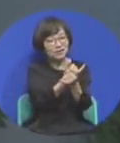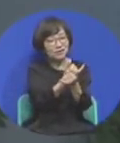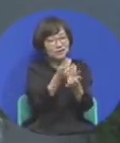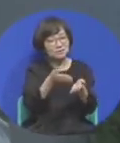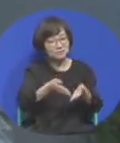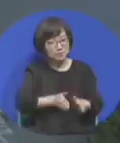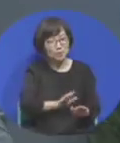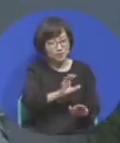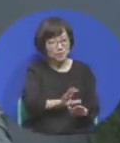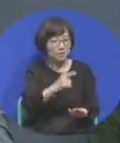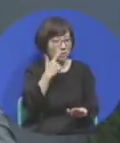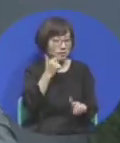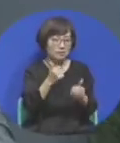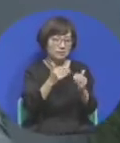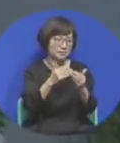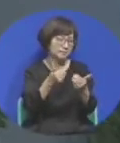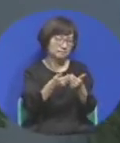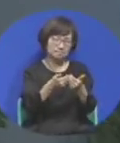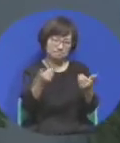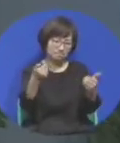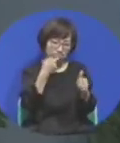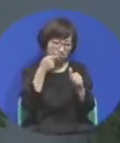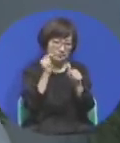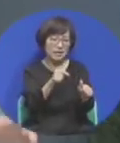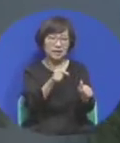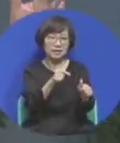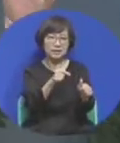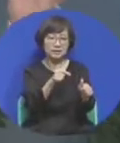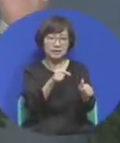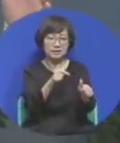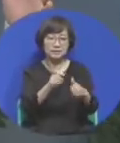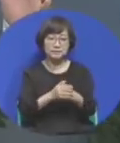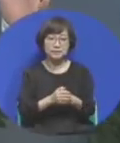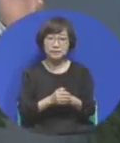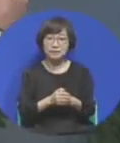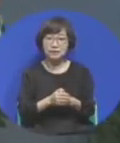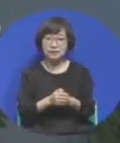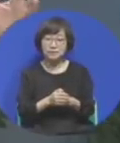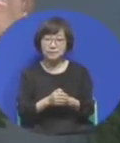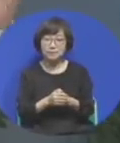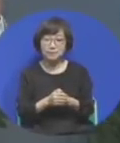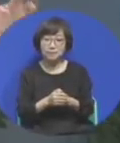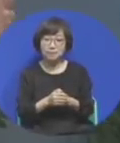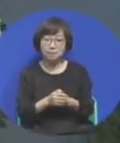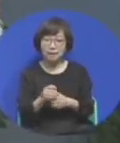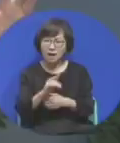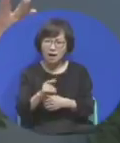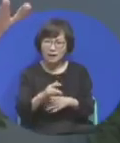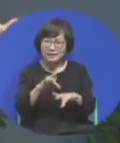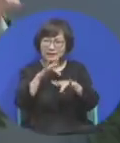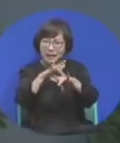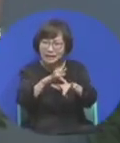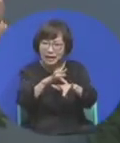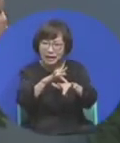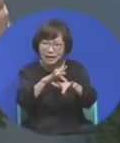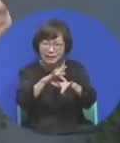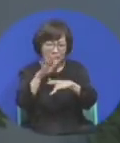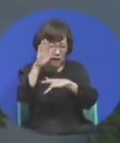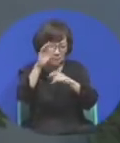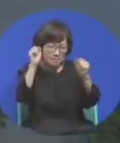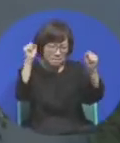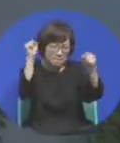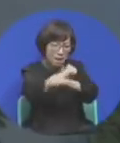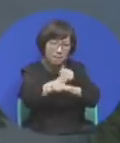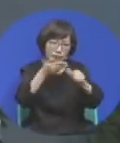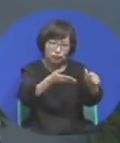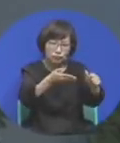God tells him leave your country, your people, and your father's household. 그 말은 멸망시키려고 하는 함정과 털 올무에서 속지 말고